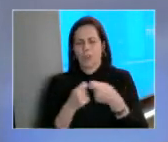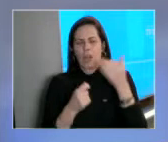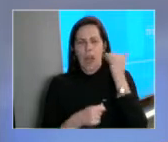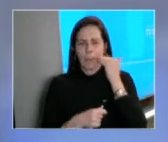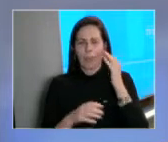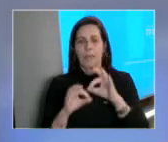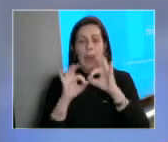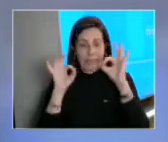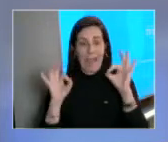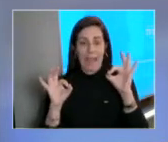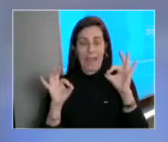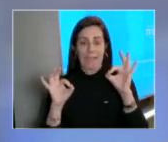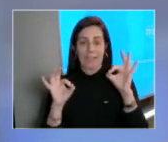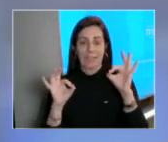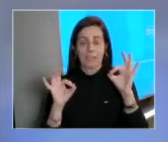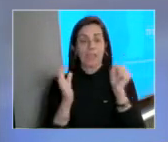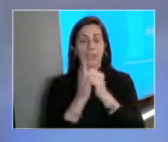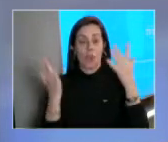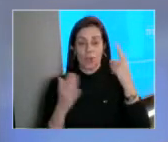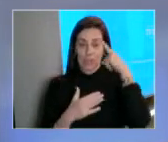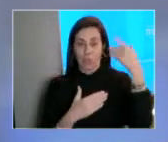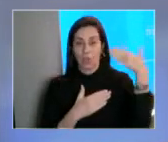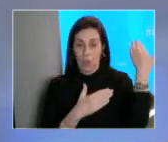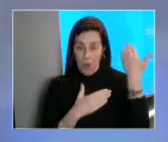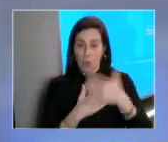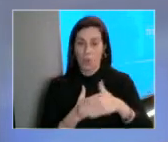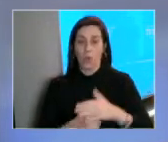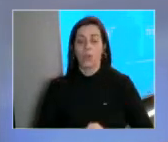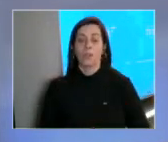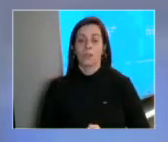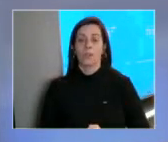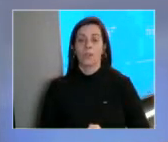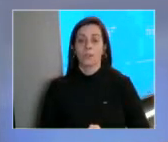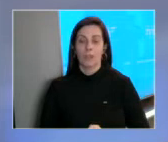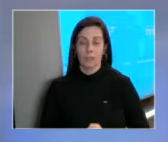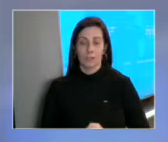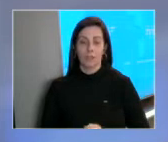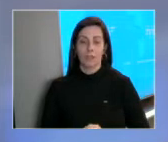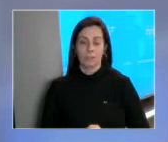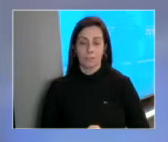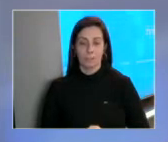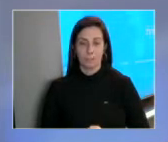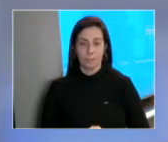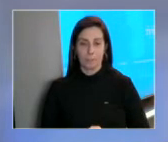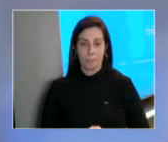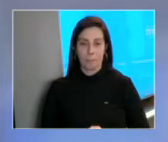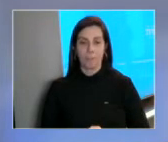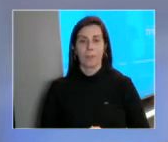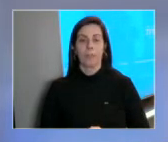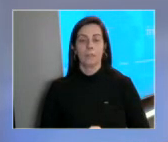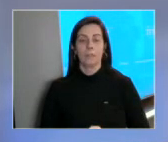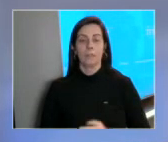נתחיל עם הכותרת של העיתון ידיעות אחרונות. תכף יעלה לנו פה מיד